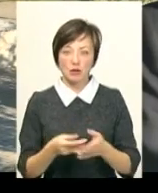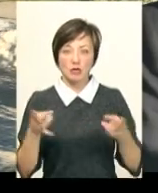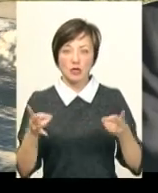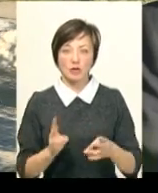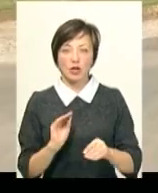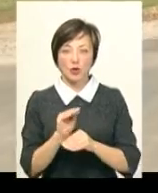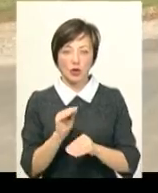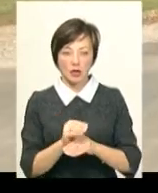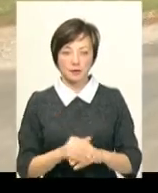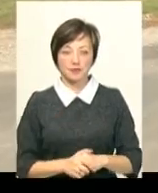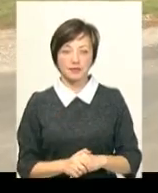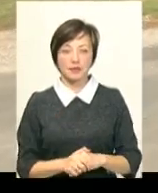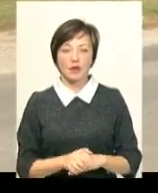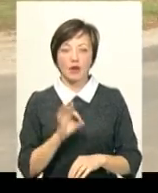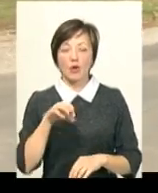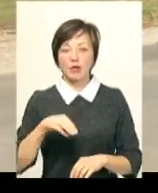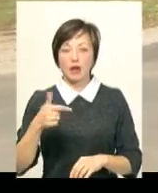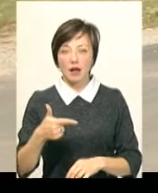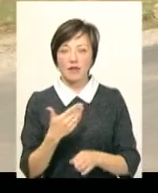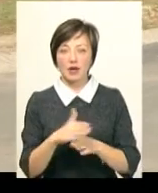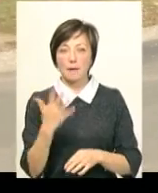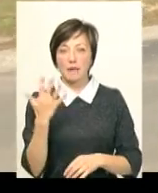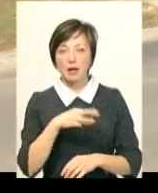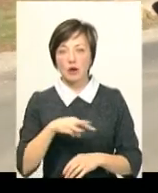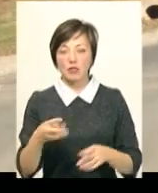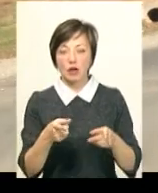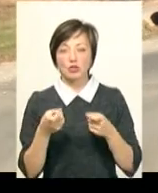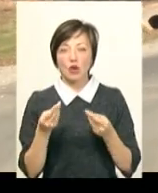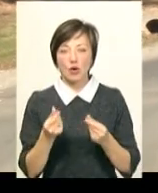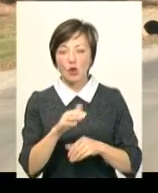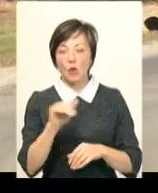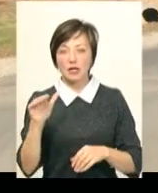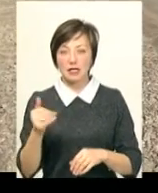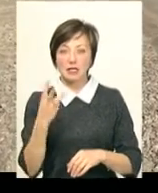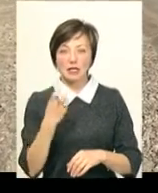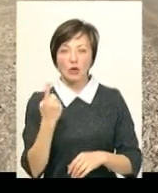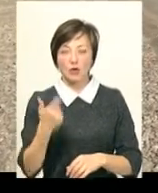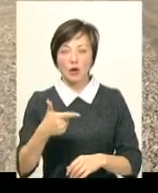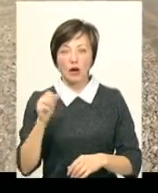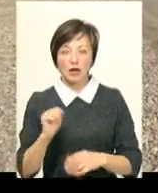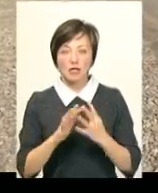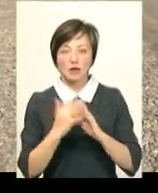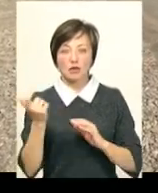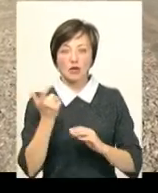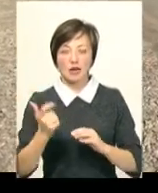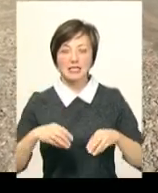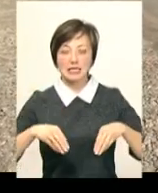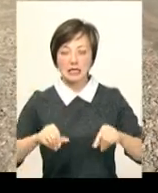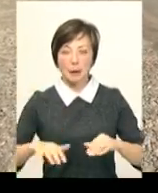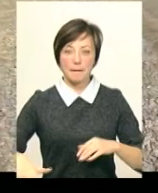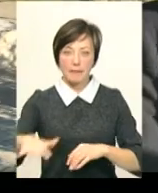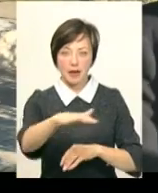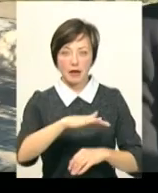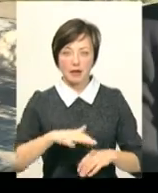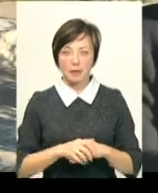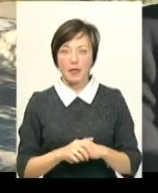потрібно додати. З бюджету ОТГ виділили 5 мільйонів та залучили гроші орендарів 301 гектара сільськогосподарських земель, каже міський голова.